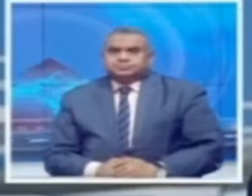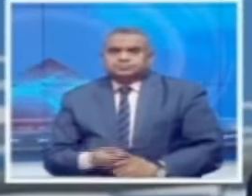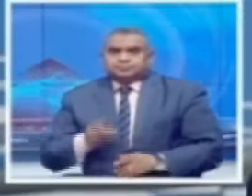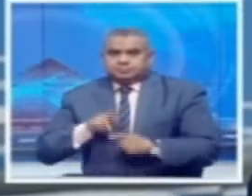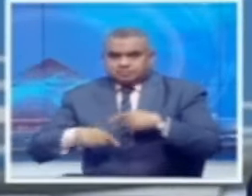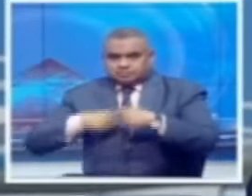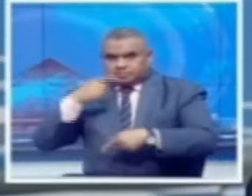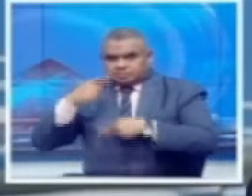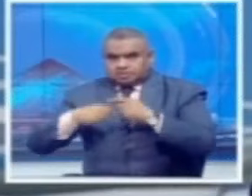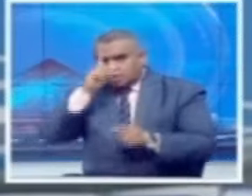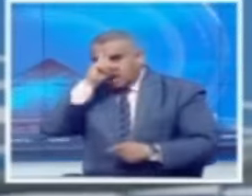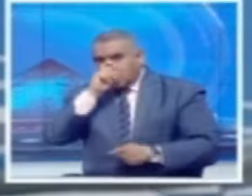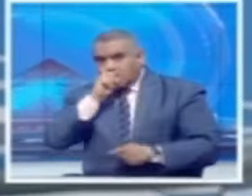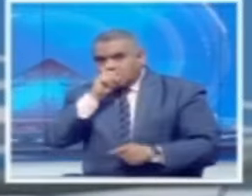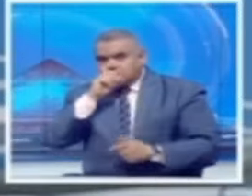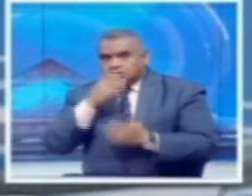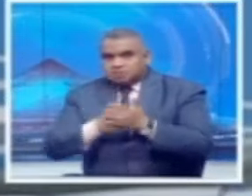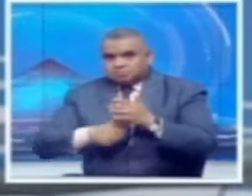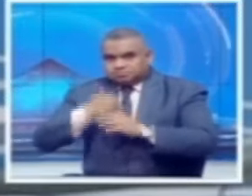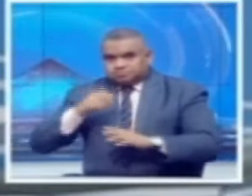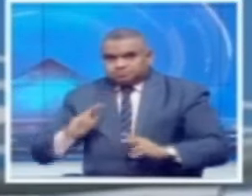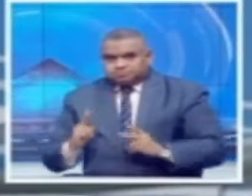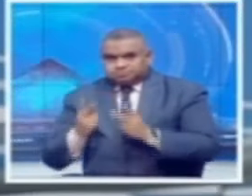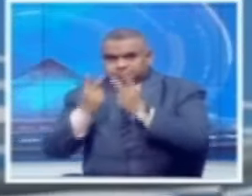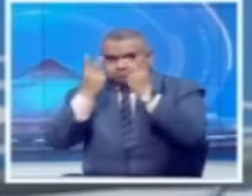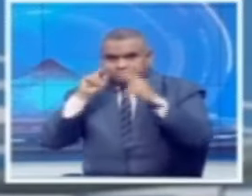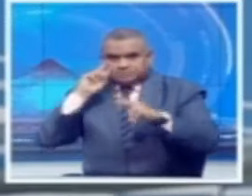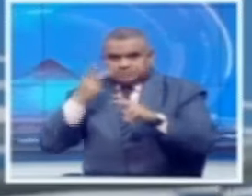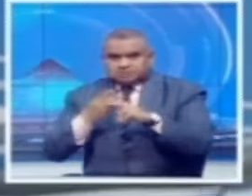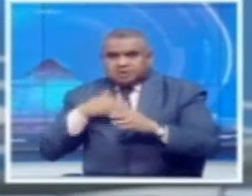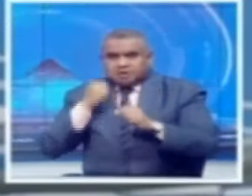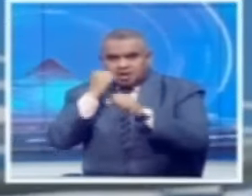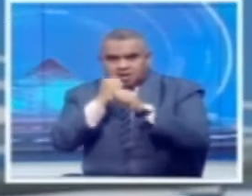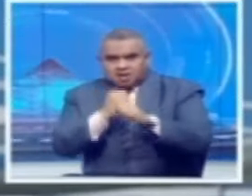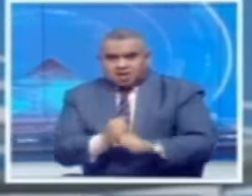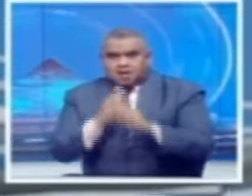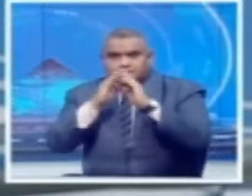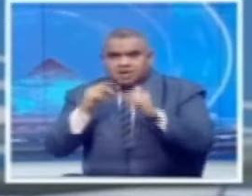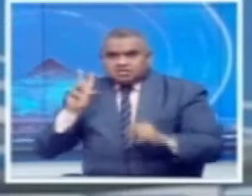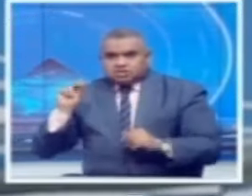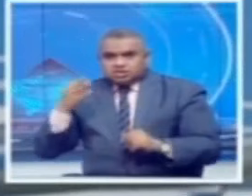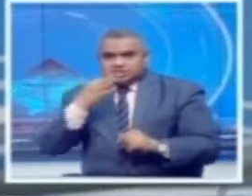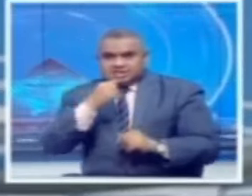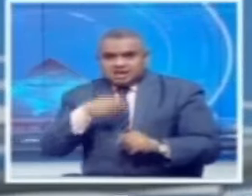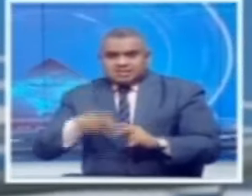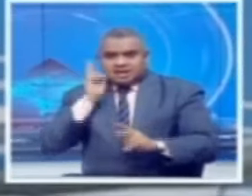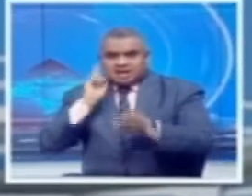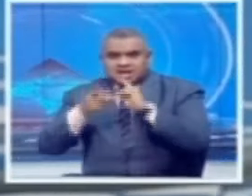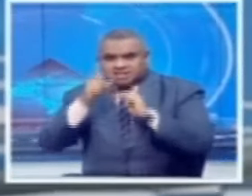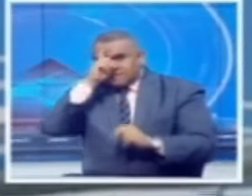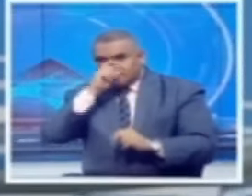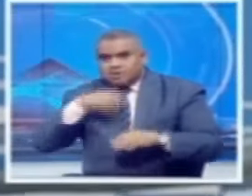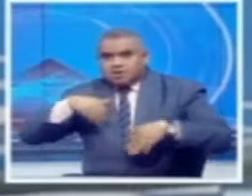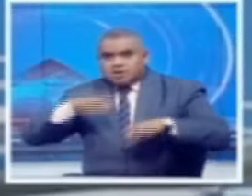في إطار سعي الأزهر الشريف للتطوير المستمر وفق رؤية مصر 2030، احتفل الأزهر الشريف والمجلس